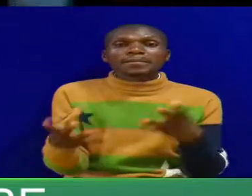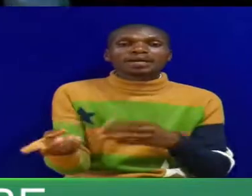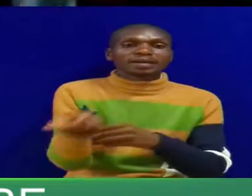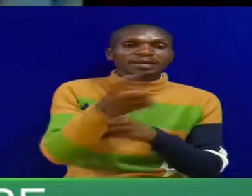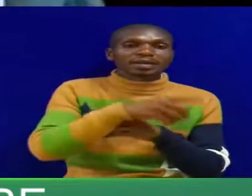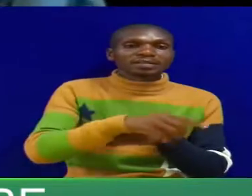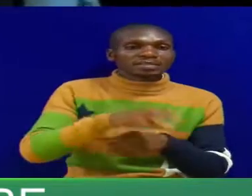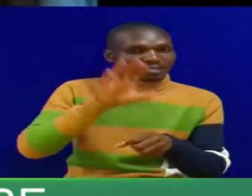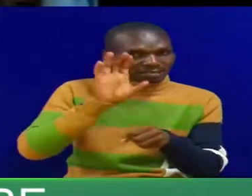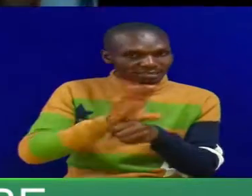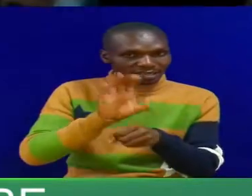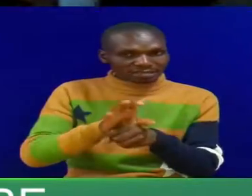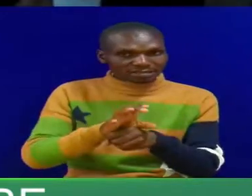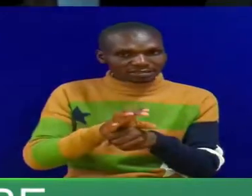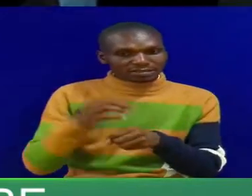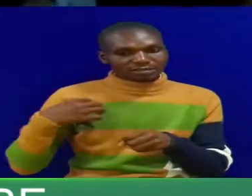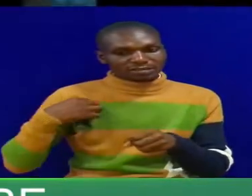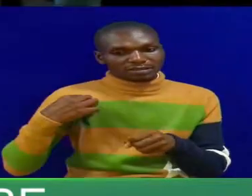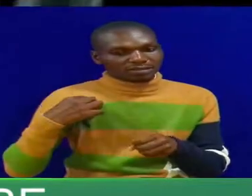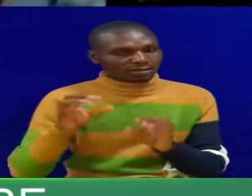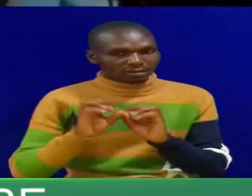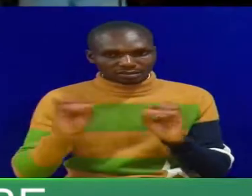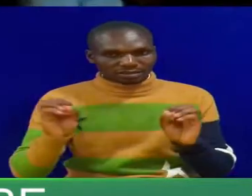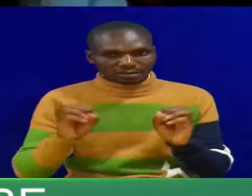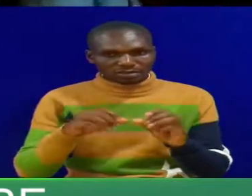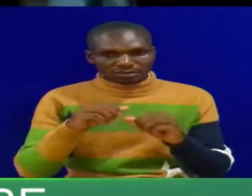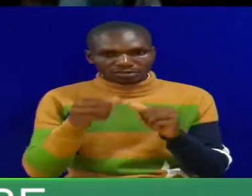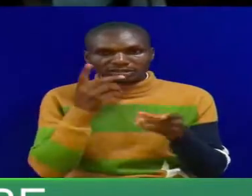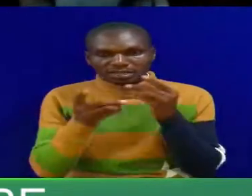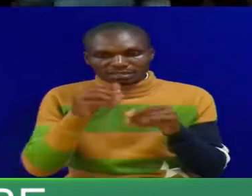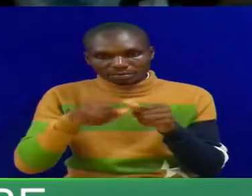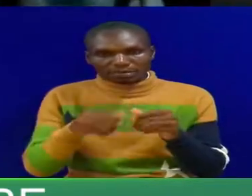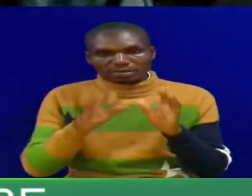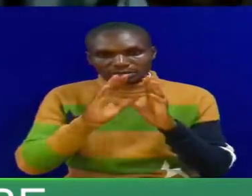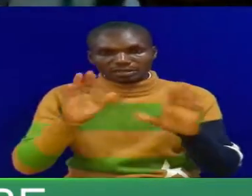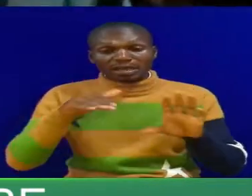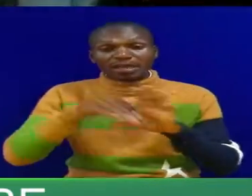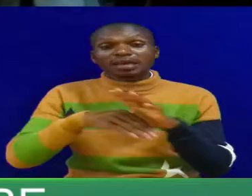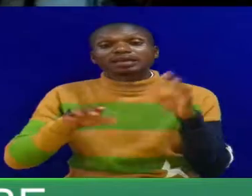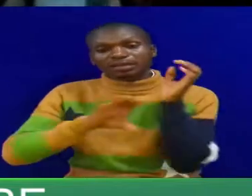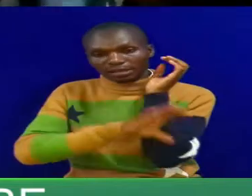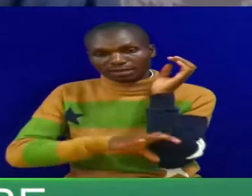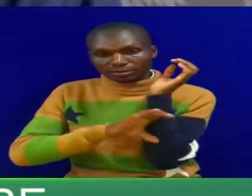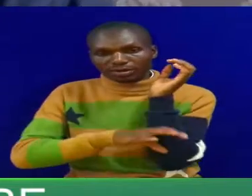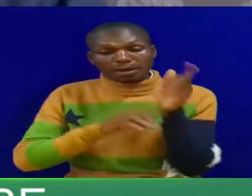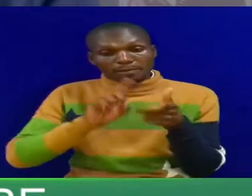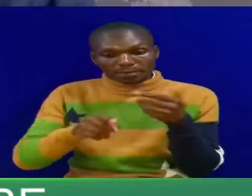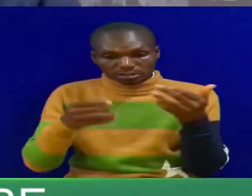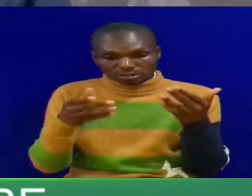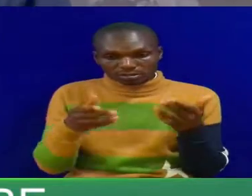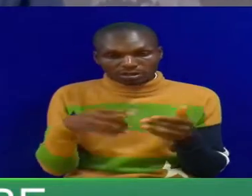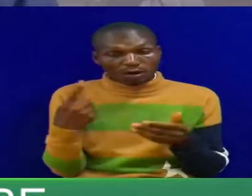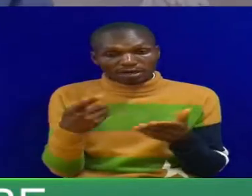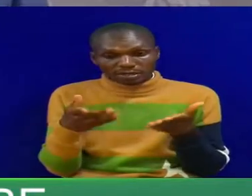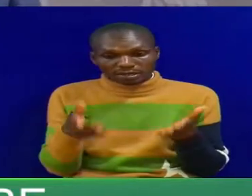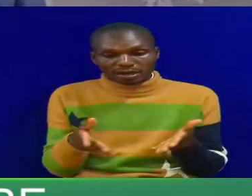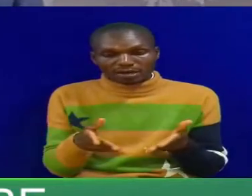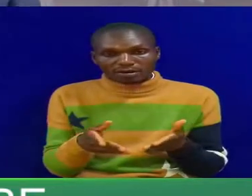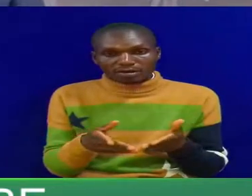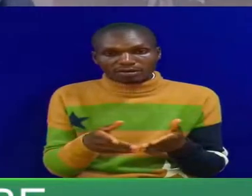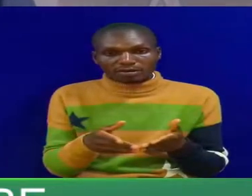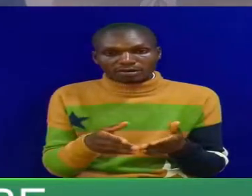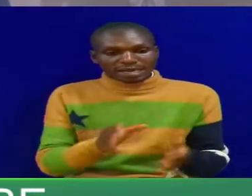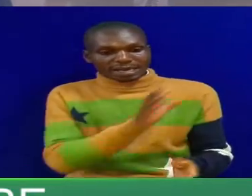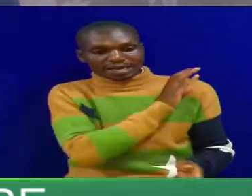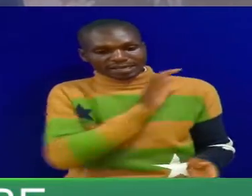kanisa edhare so kibuya na ukwanira amangana siyasa imeyense ya ito ya Kenya. Kulende ni kubono abakiristo bonsi